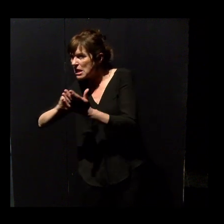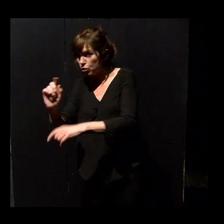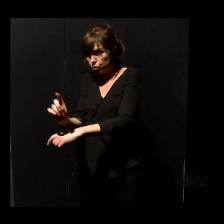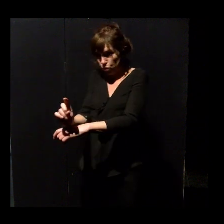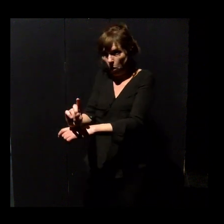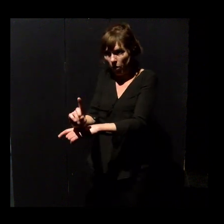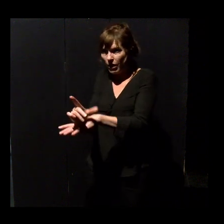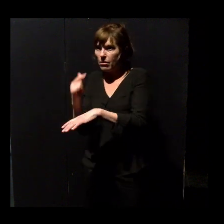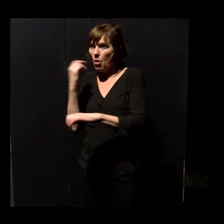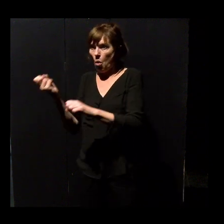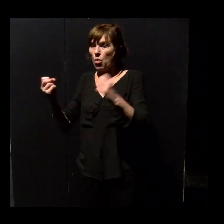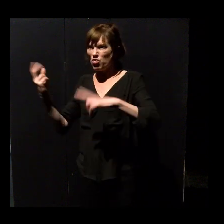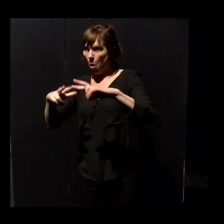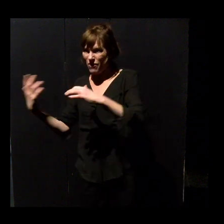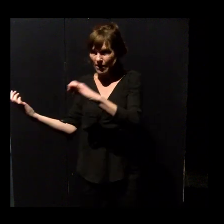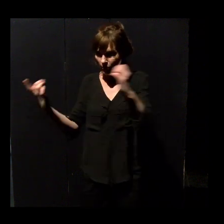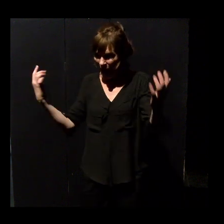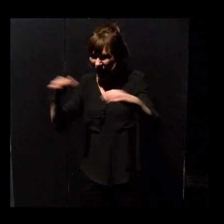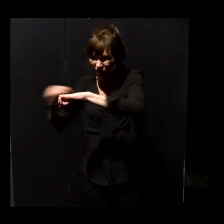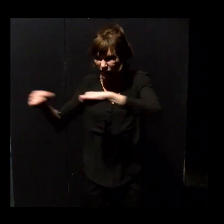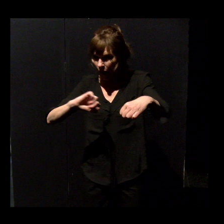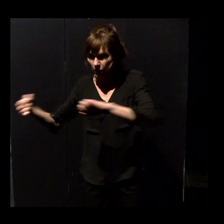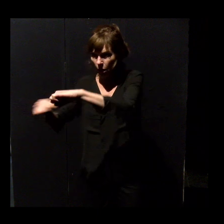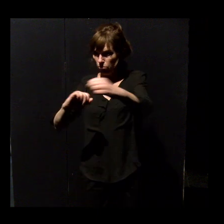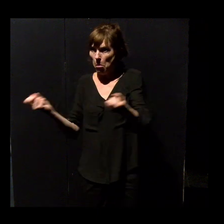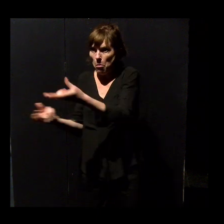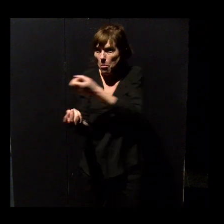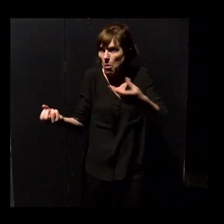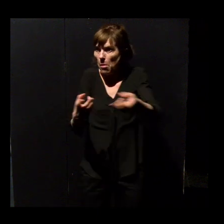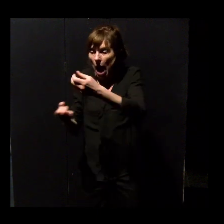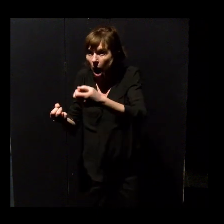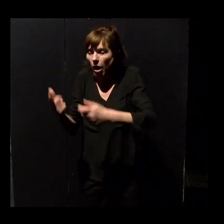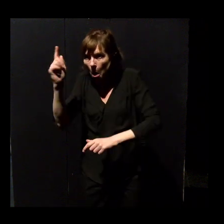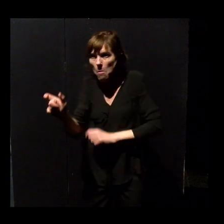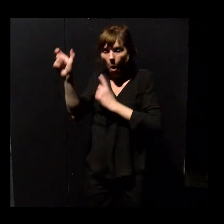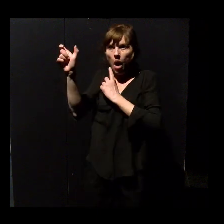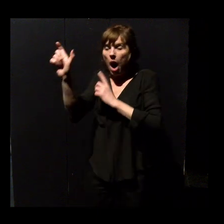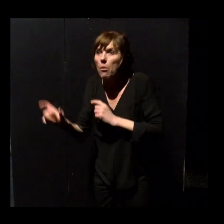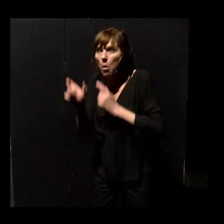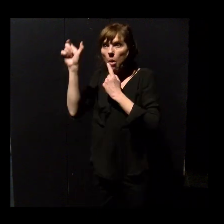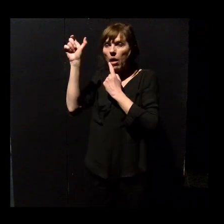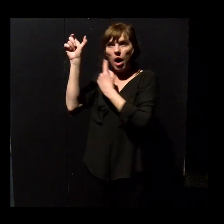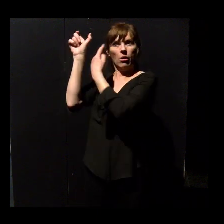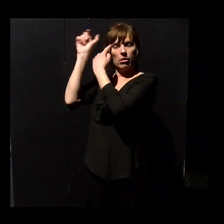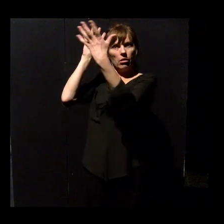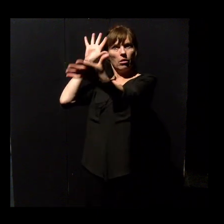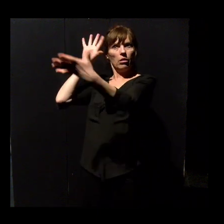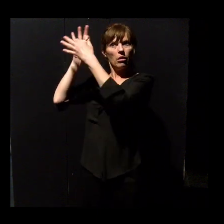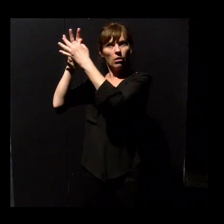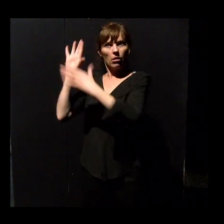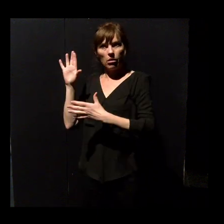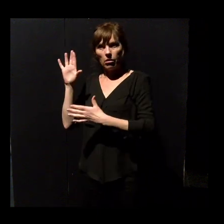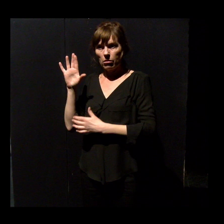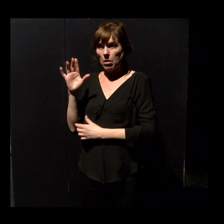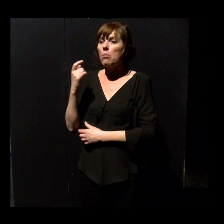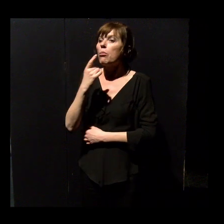il récupère le mot. Puis, entre les points 3 verts et 4